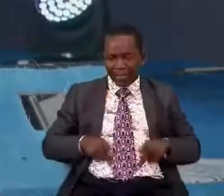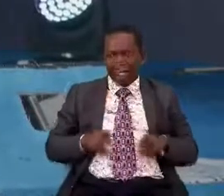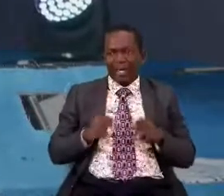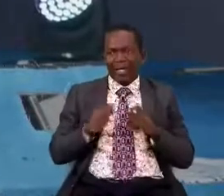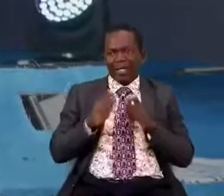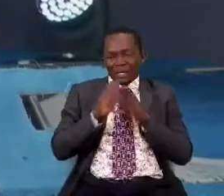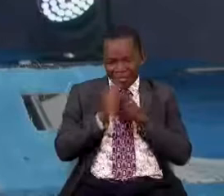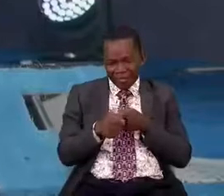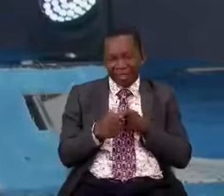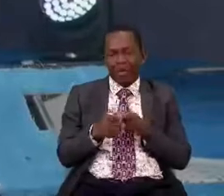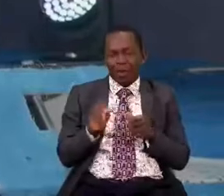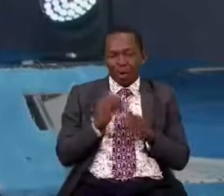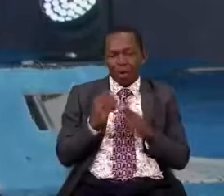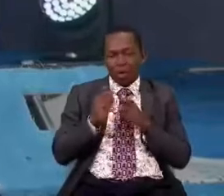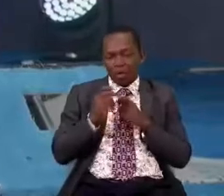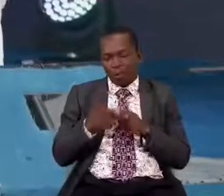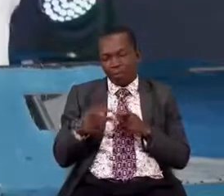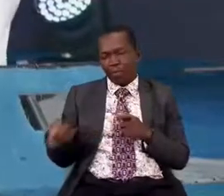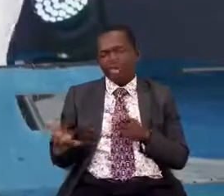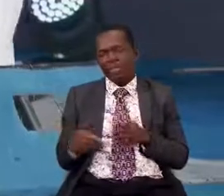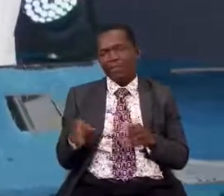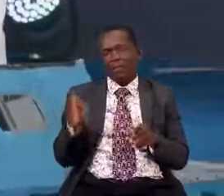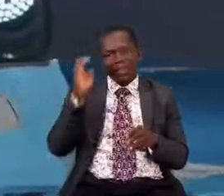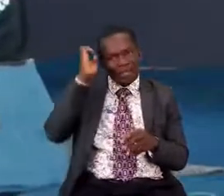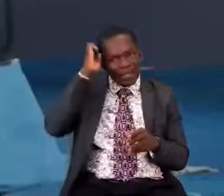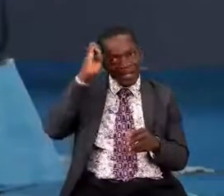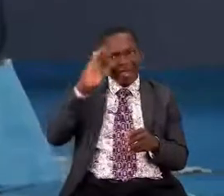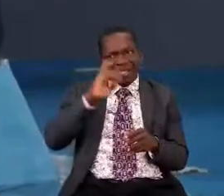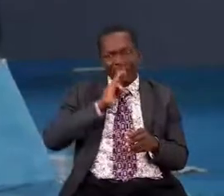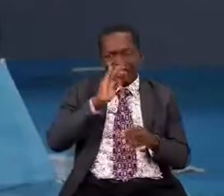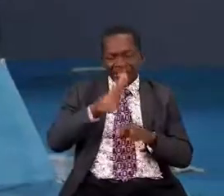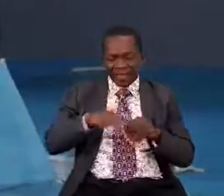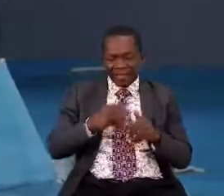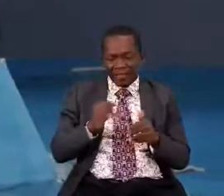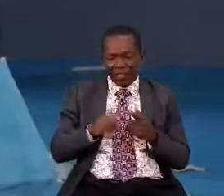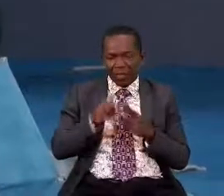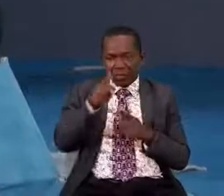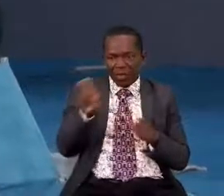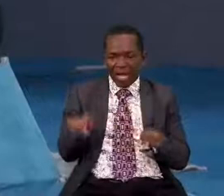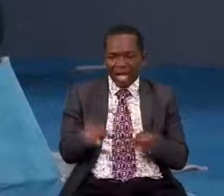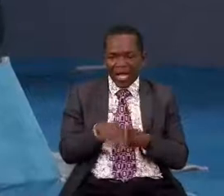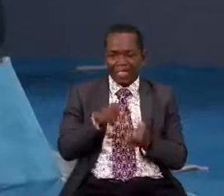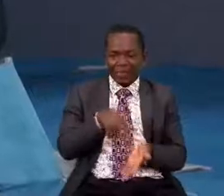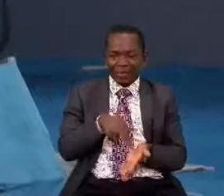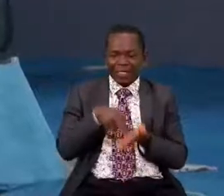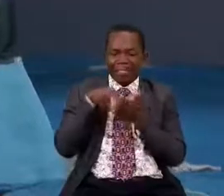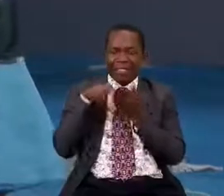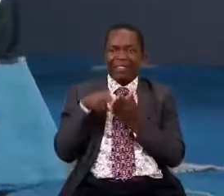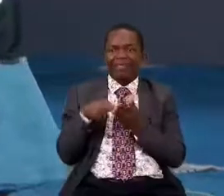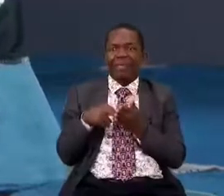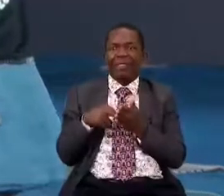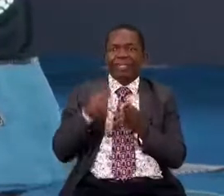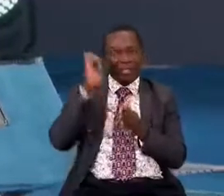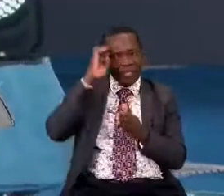représentant. Il le donne à la nation d'Israël. Ainsi donc, quand il dit, tout lieu que foulera